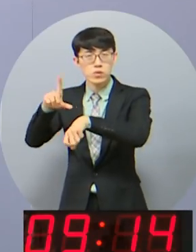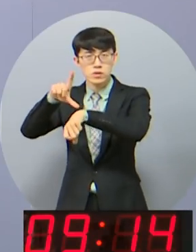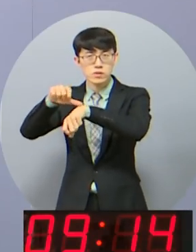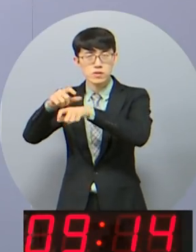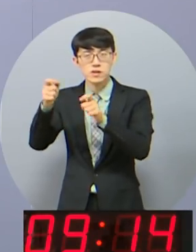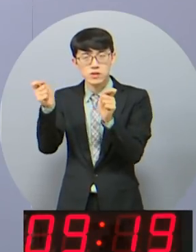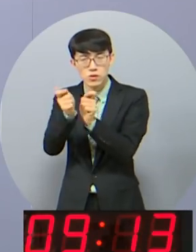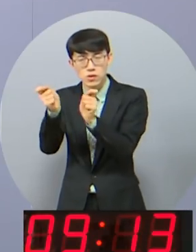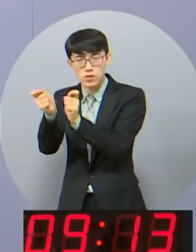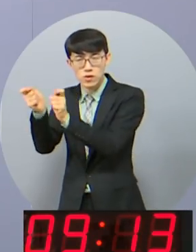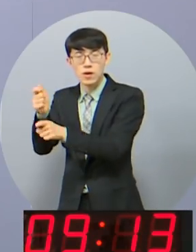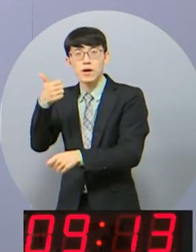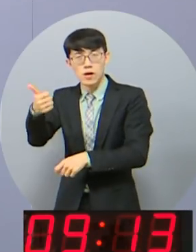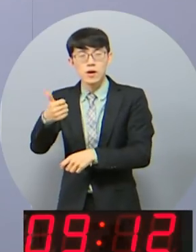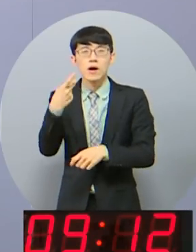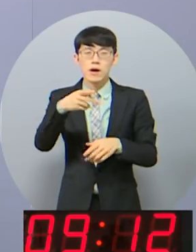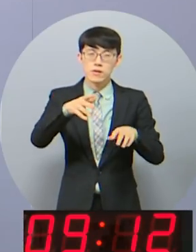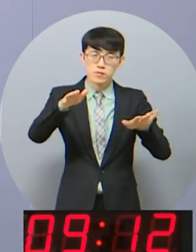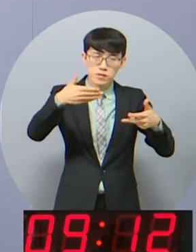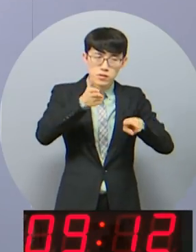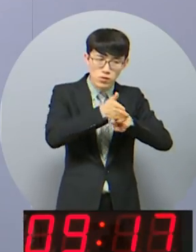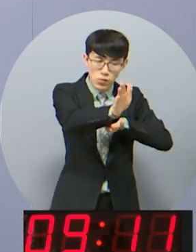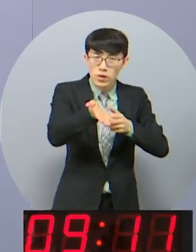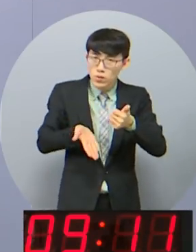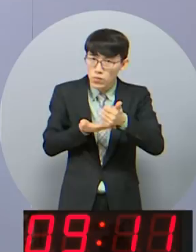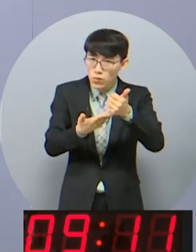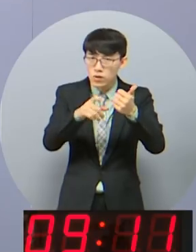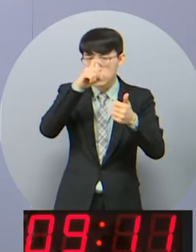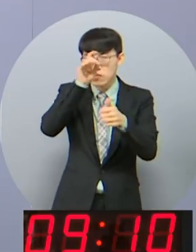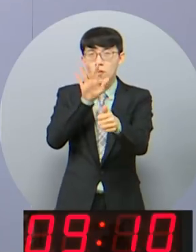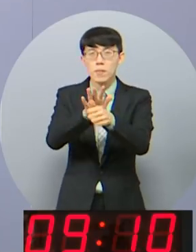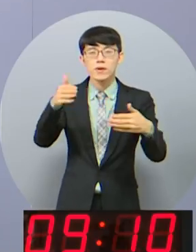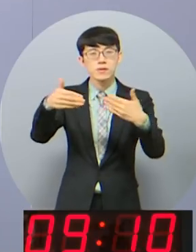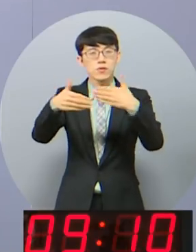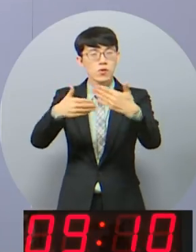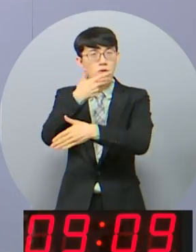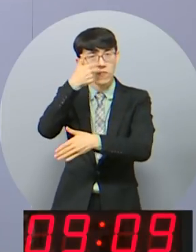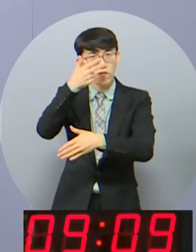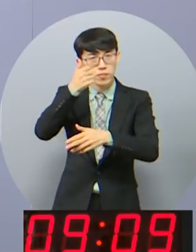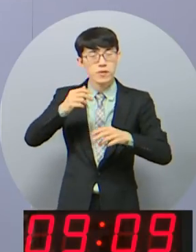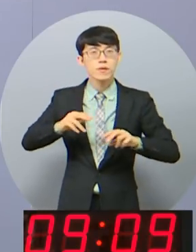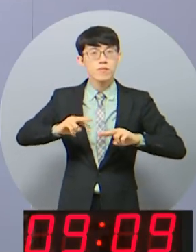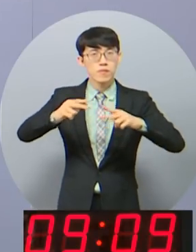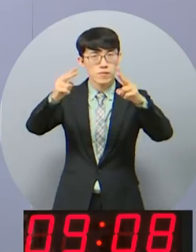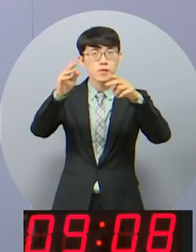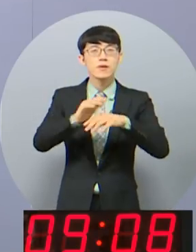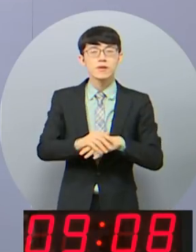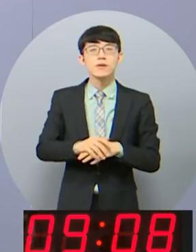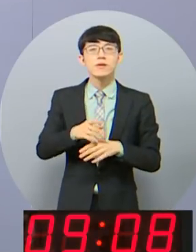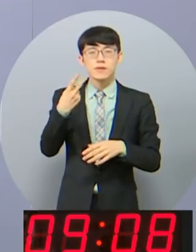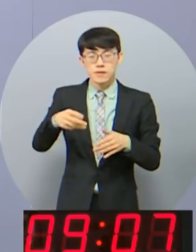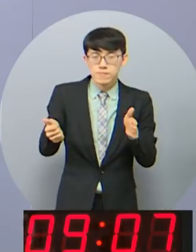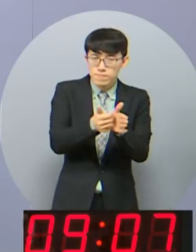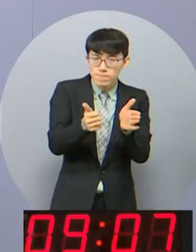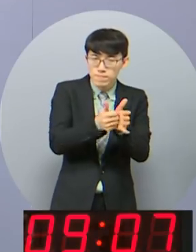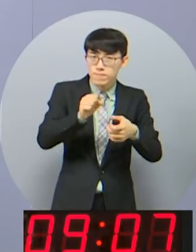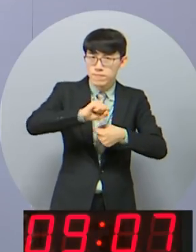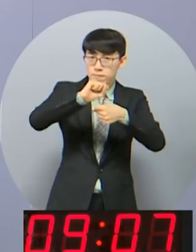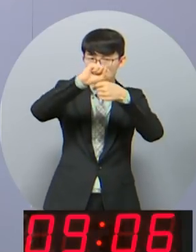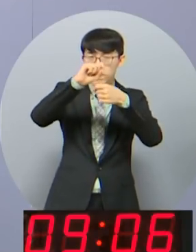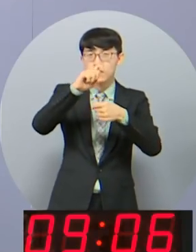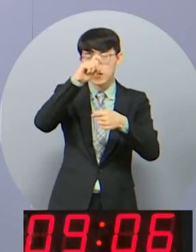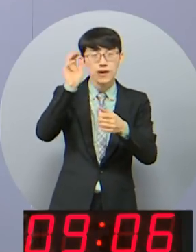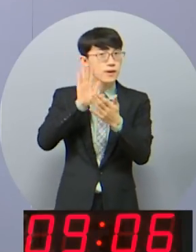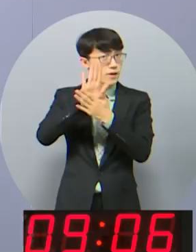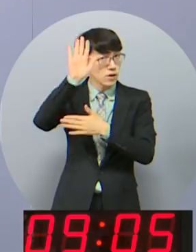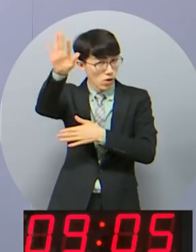们淡水的居民带来交通的便利，提高搭乘率，这样同时可以大大提升未来轻轨延